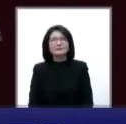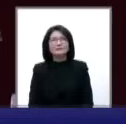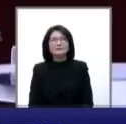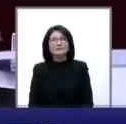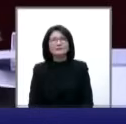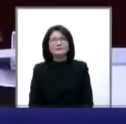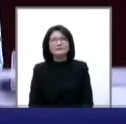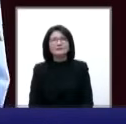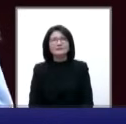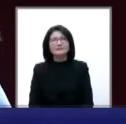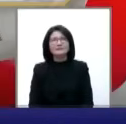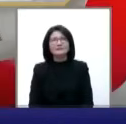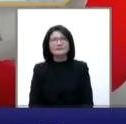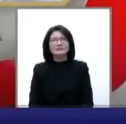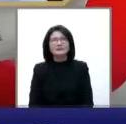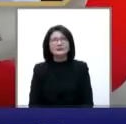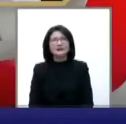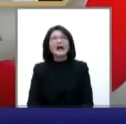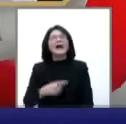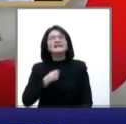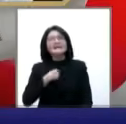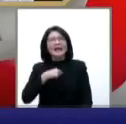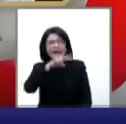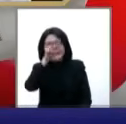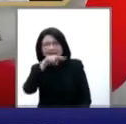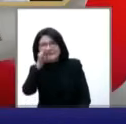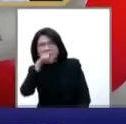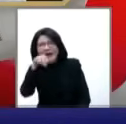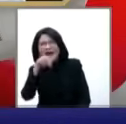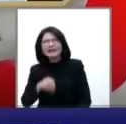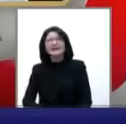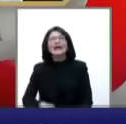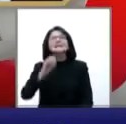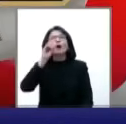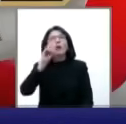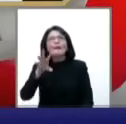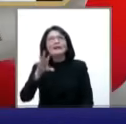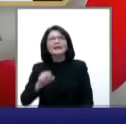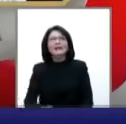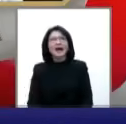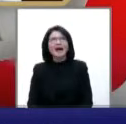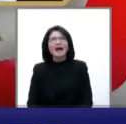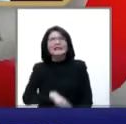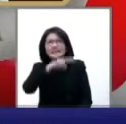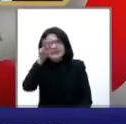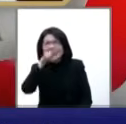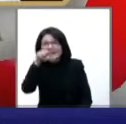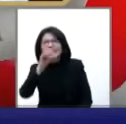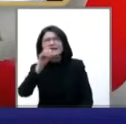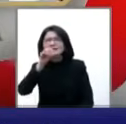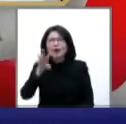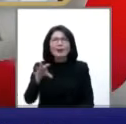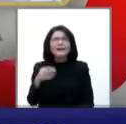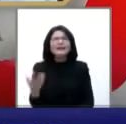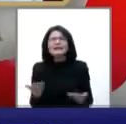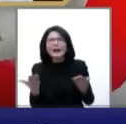ini nah ini ya Jadi apa yang digunakan visual anchor itu sangat berpengaruh Nah sebagai contohnya gini Mbak Friska ketika misalnya